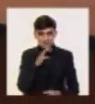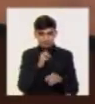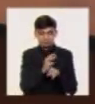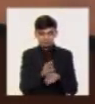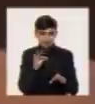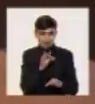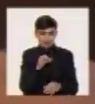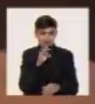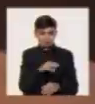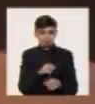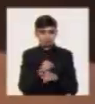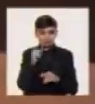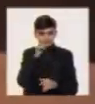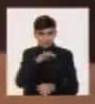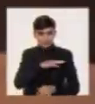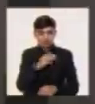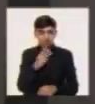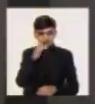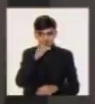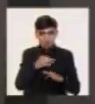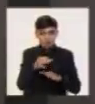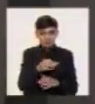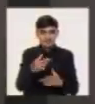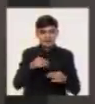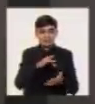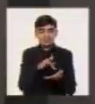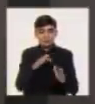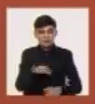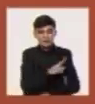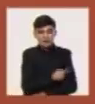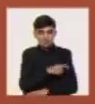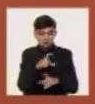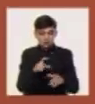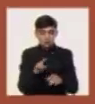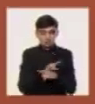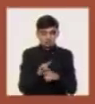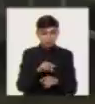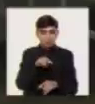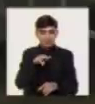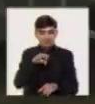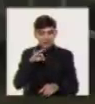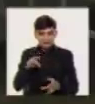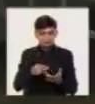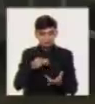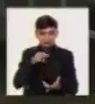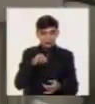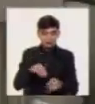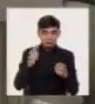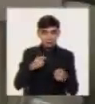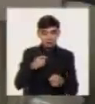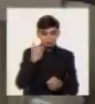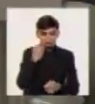Коронавирусты ауыздықтай алмай отырғанда, Шығыс Қазақстан облысында қай мекеме дәрігерлері жалған ПТР тест нәтижелерін сатып